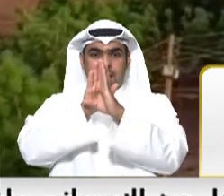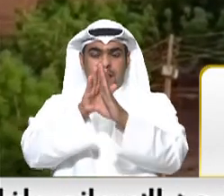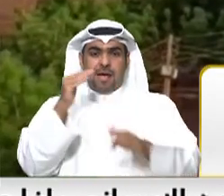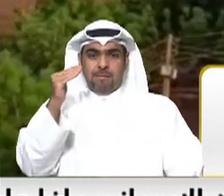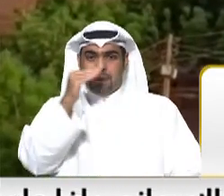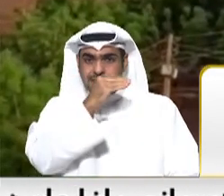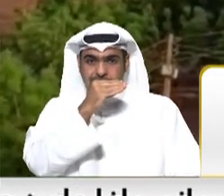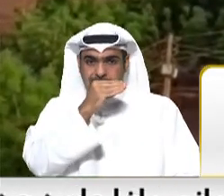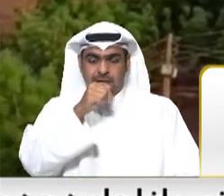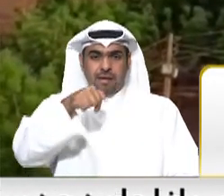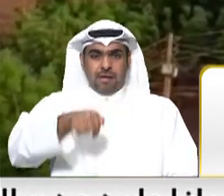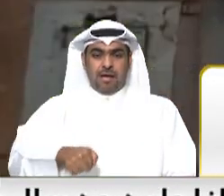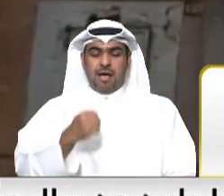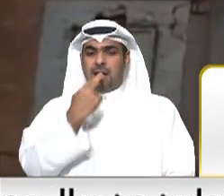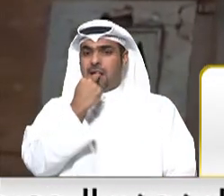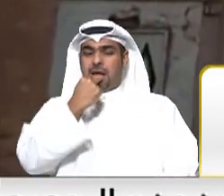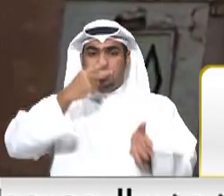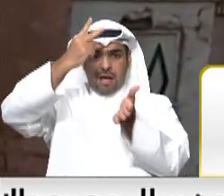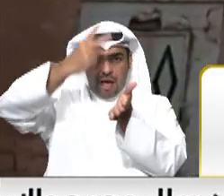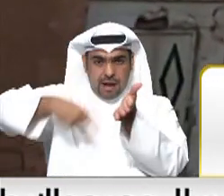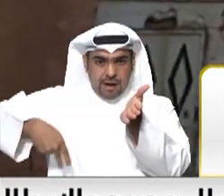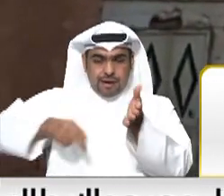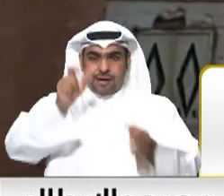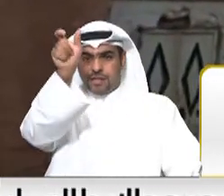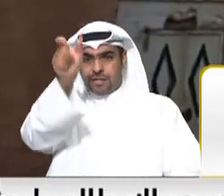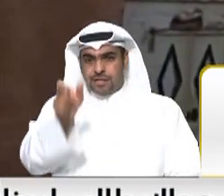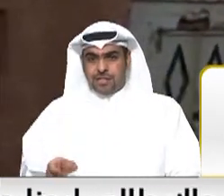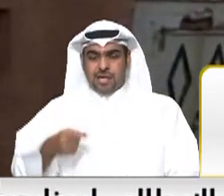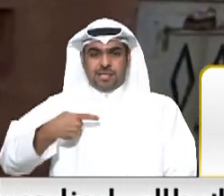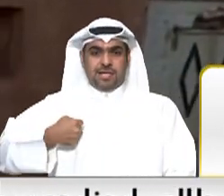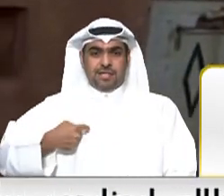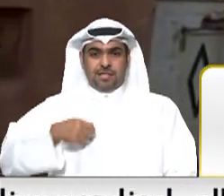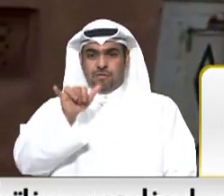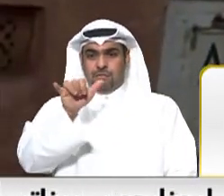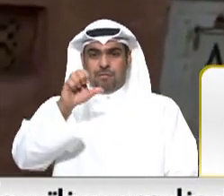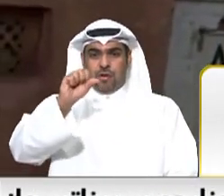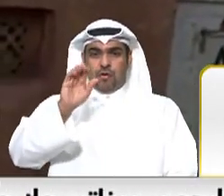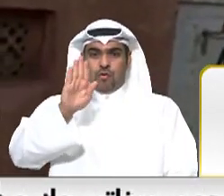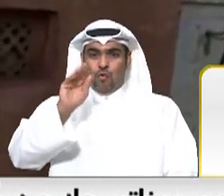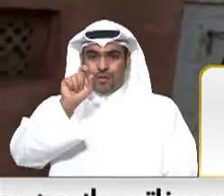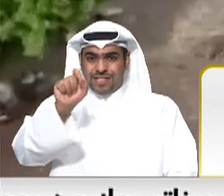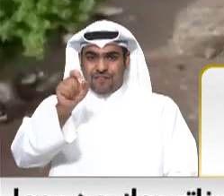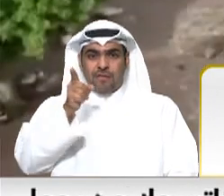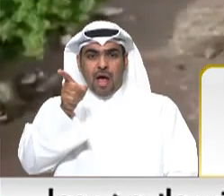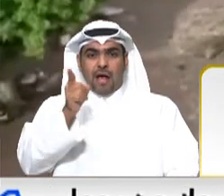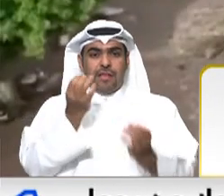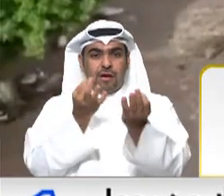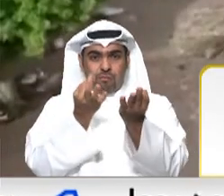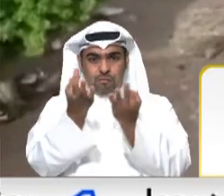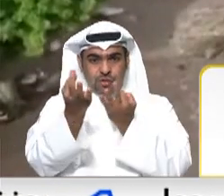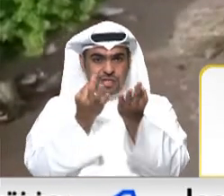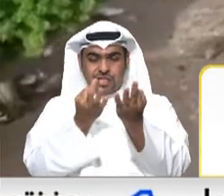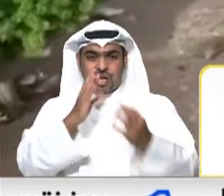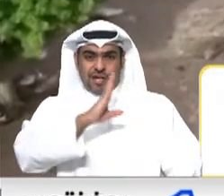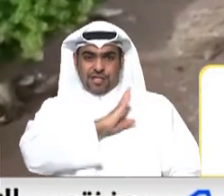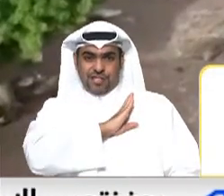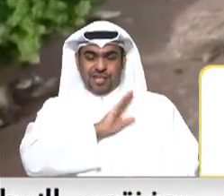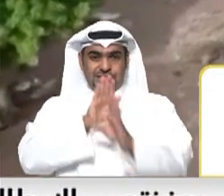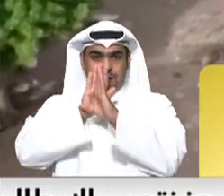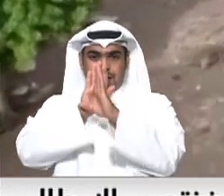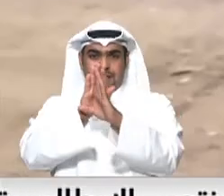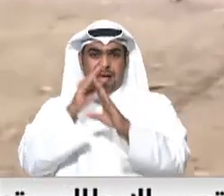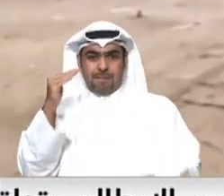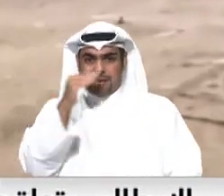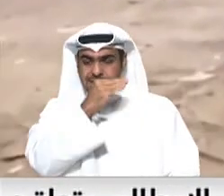بموجبه تكليف يوسف ابراهيم عزت من مهام المستشار السياسي لقائد قوات الدعم السريع